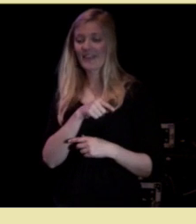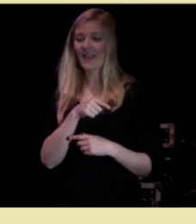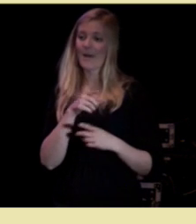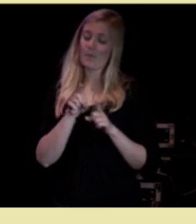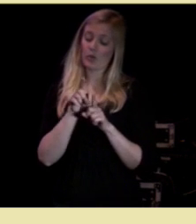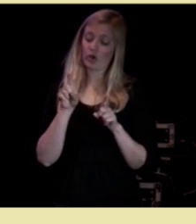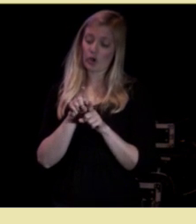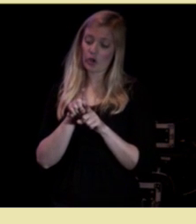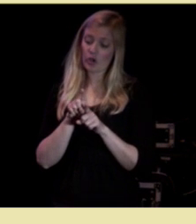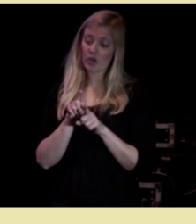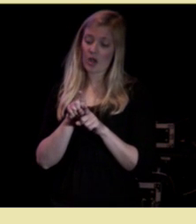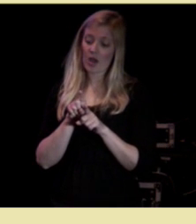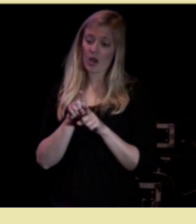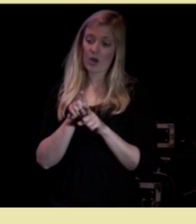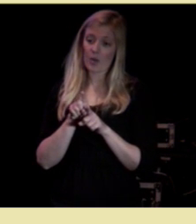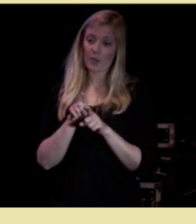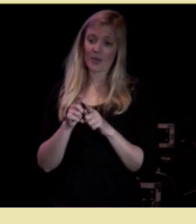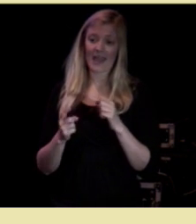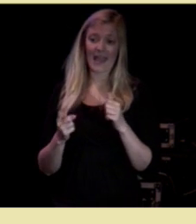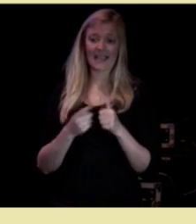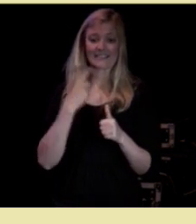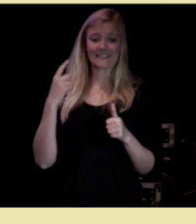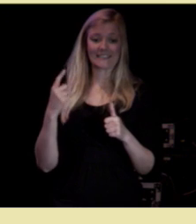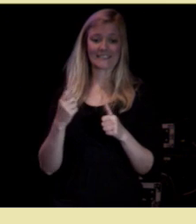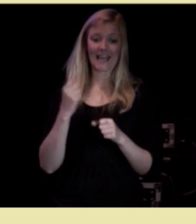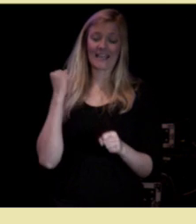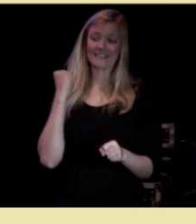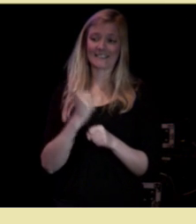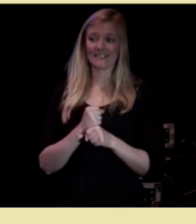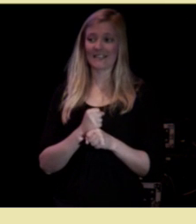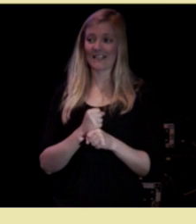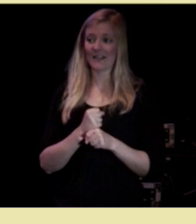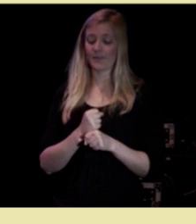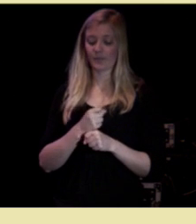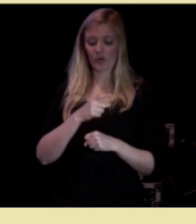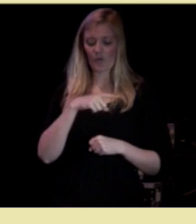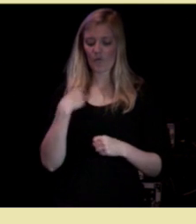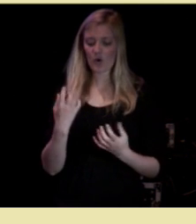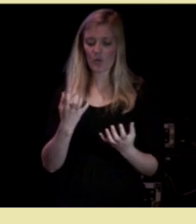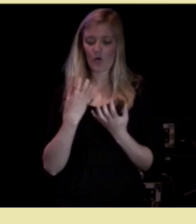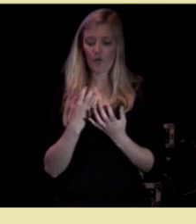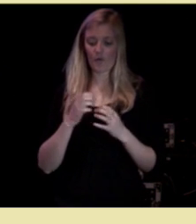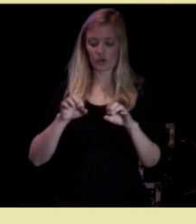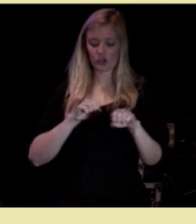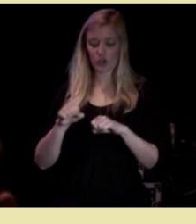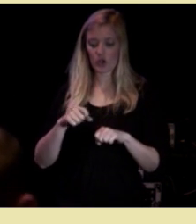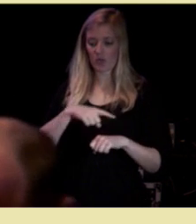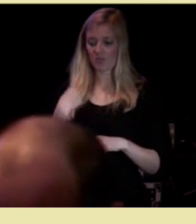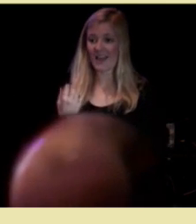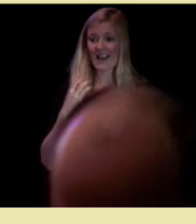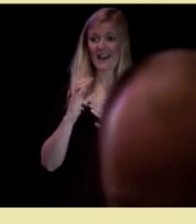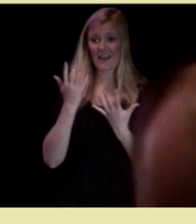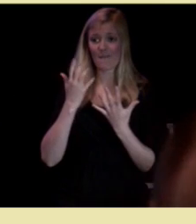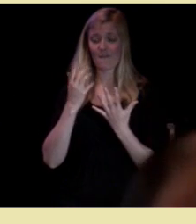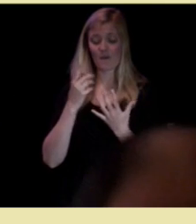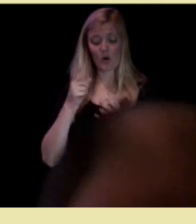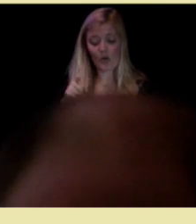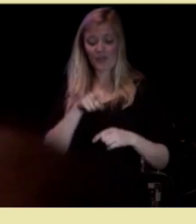det helt eksistensielle, om vårt behov for å styre våre liv, og at det